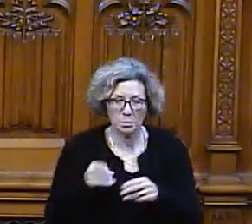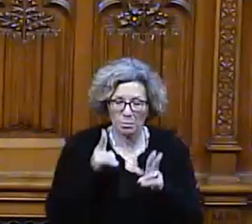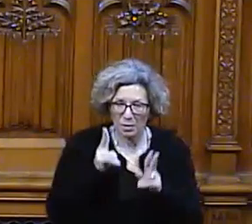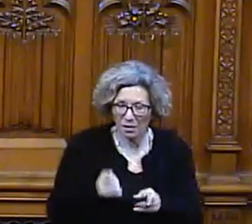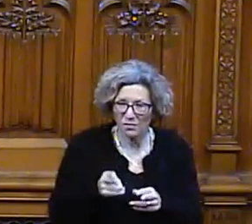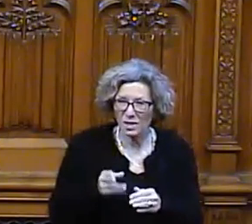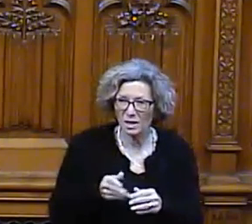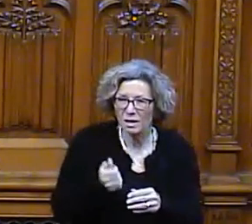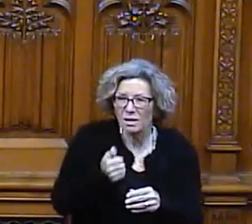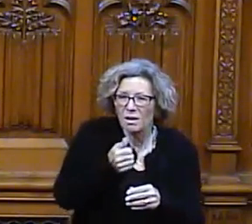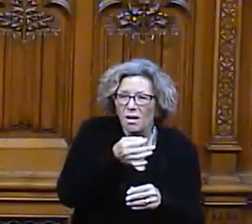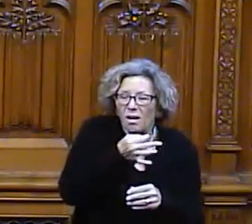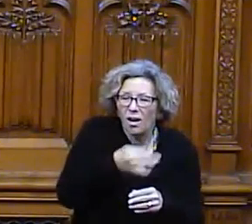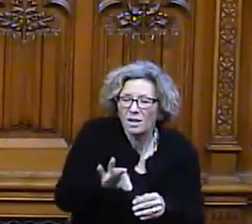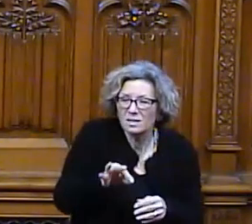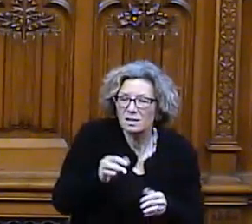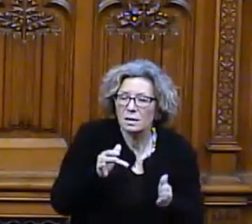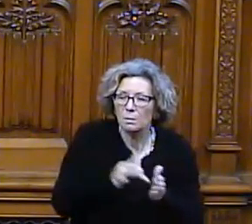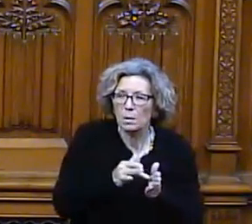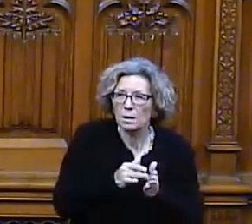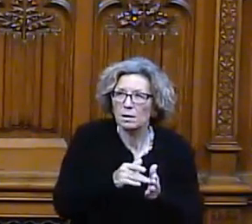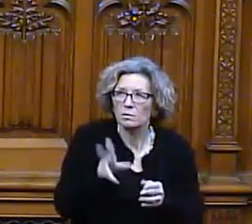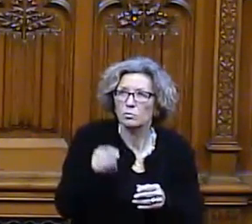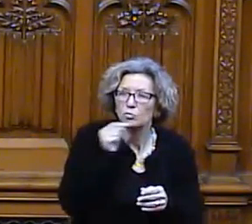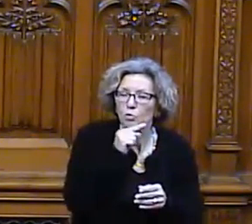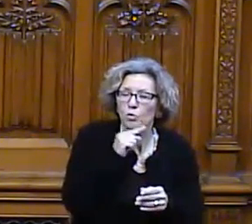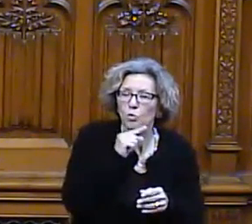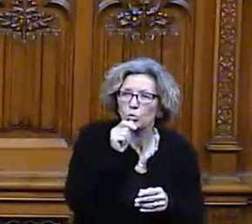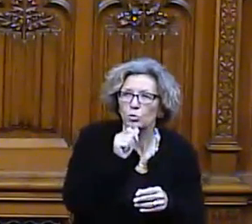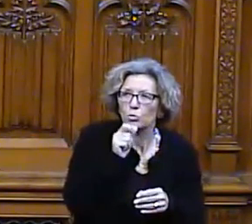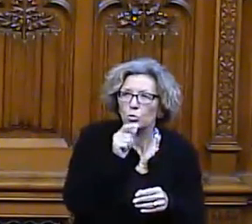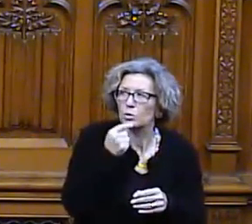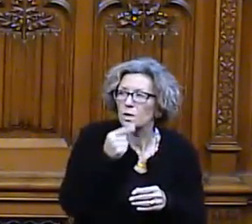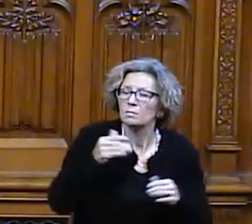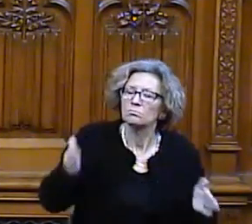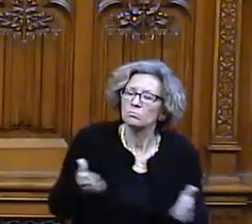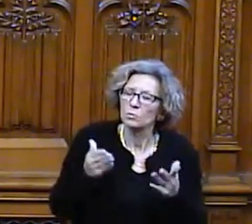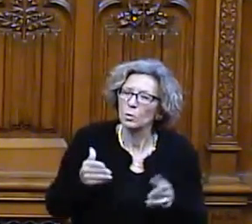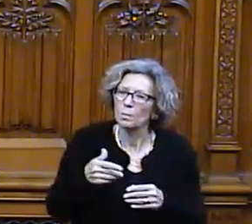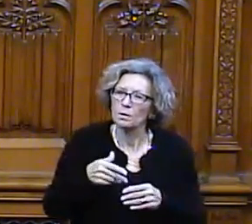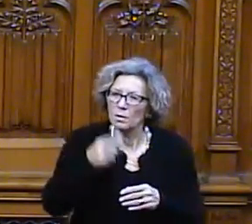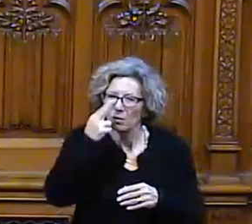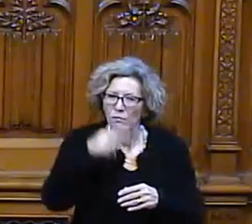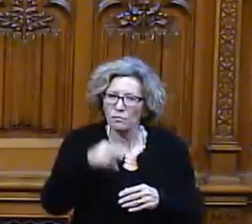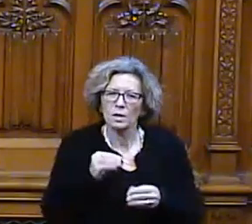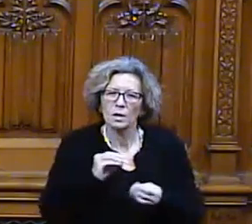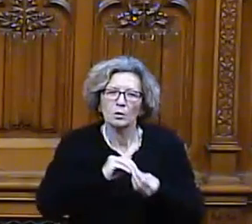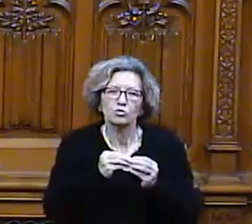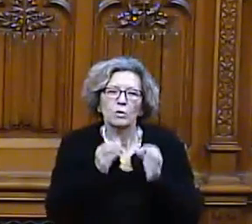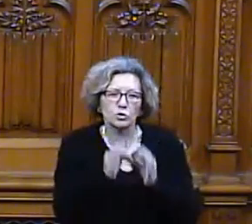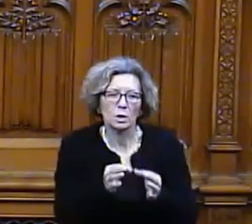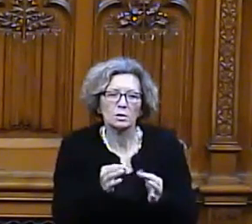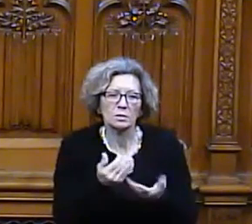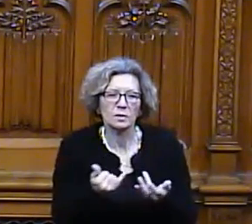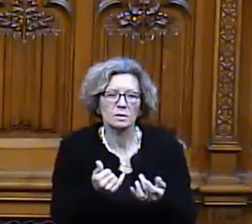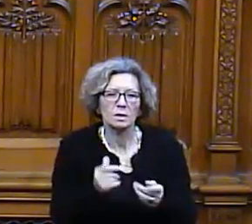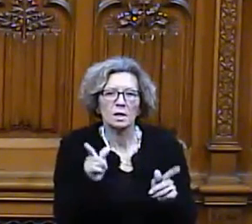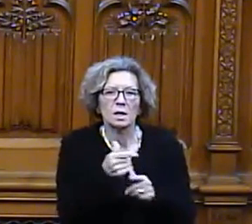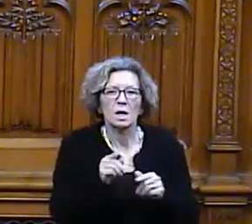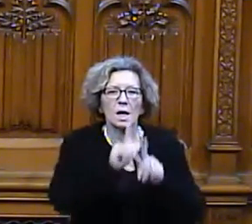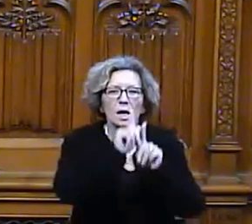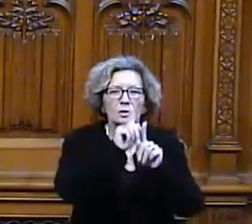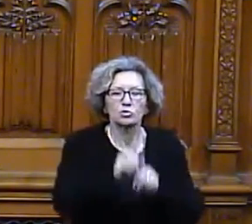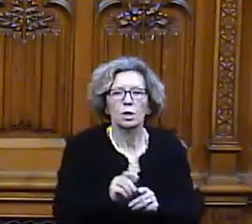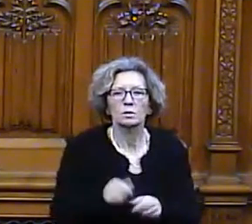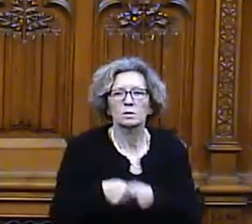das einzige Mittel, das Rot-Grün zur Belebung der Wiener Geschäftsstraßen einfällt, eine Leerstandsabgabe